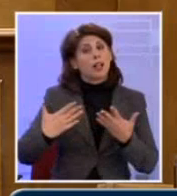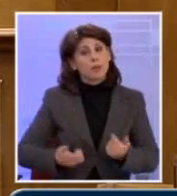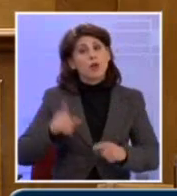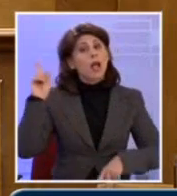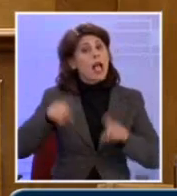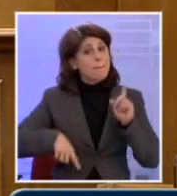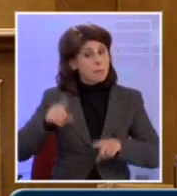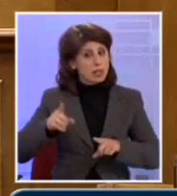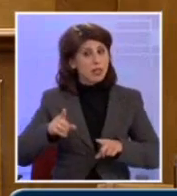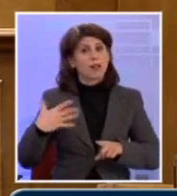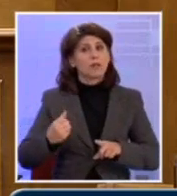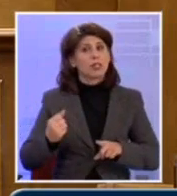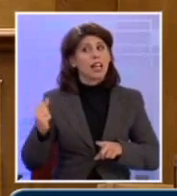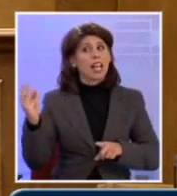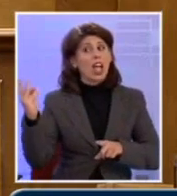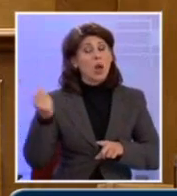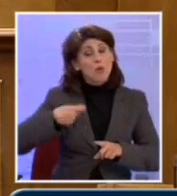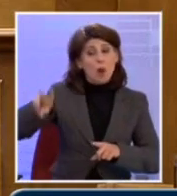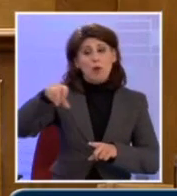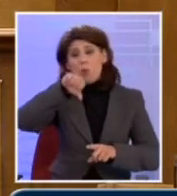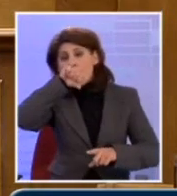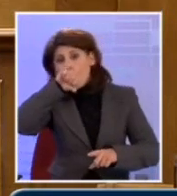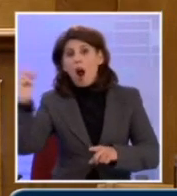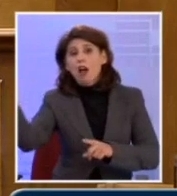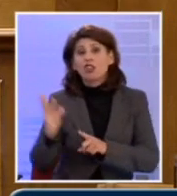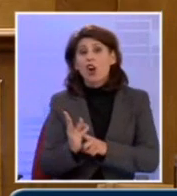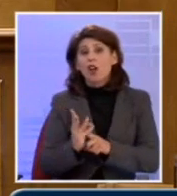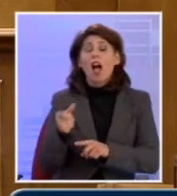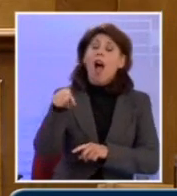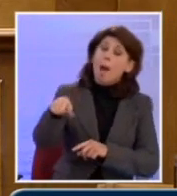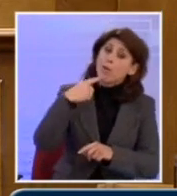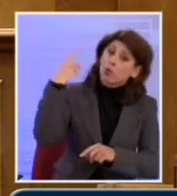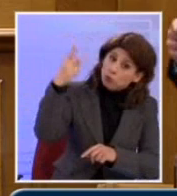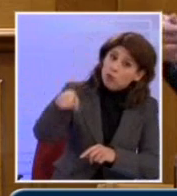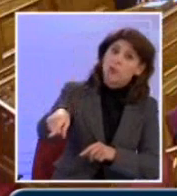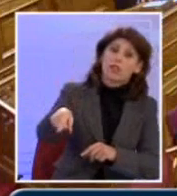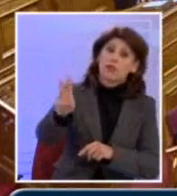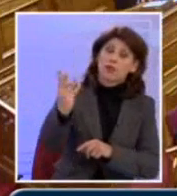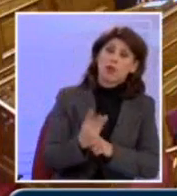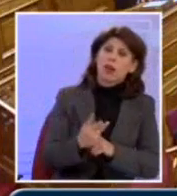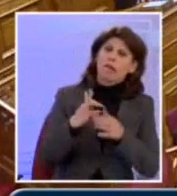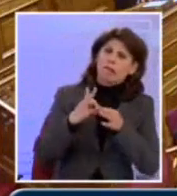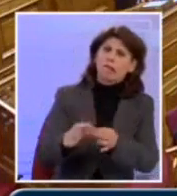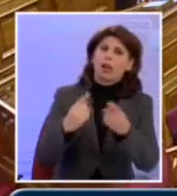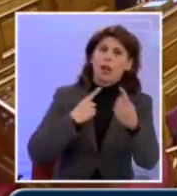είναι τροϊκανότεροι των τροϊκανών. Και σε διαρκή επικοινωνία με τους